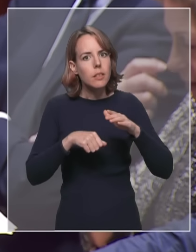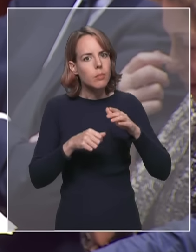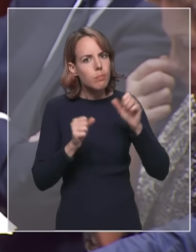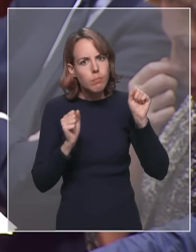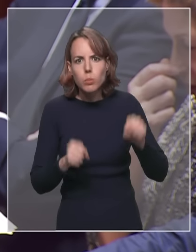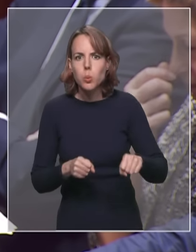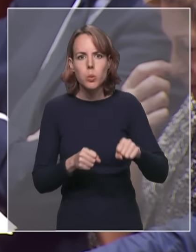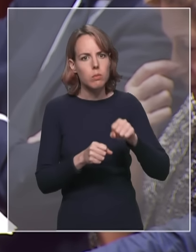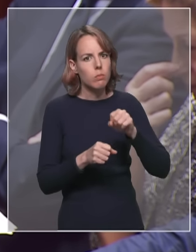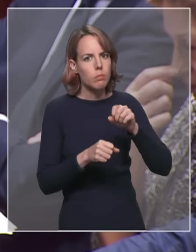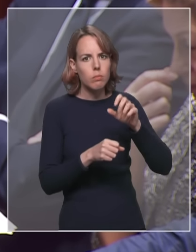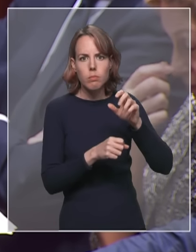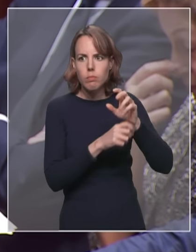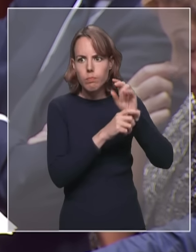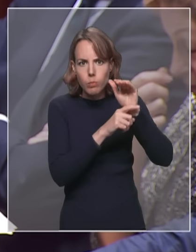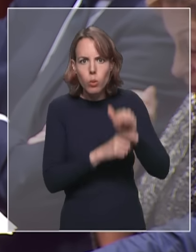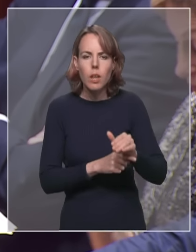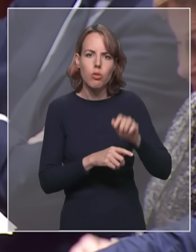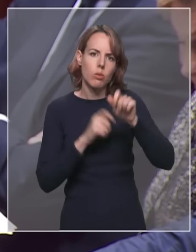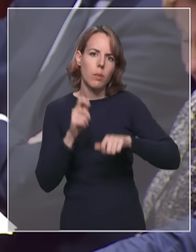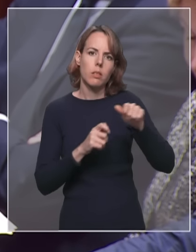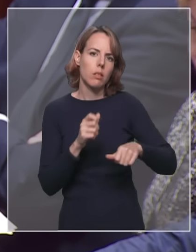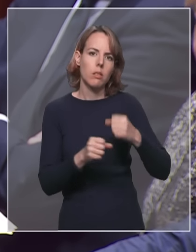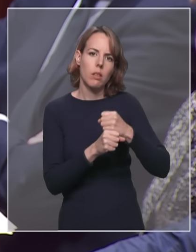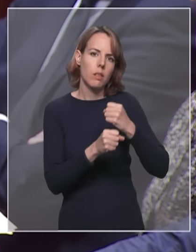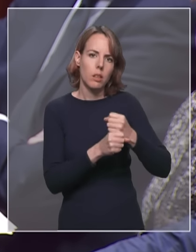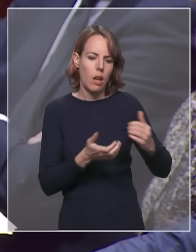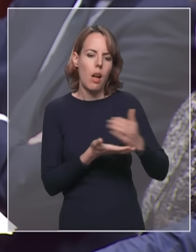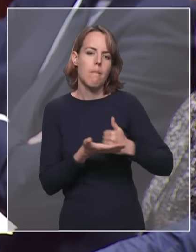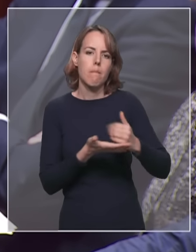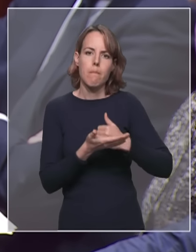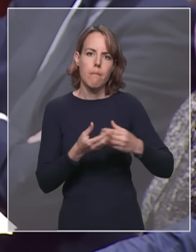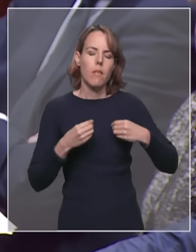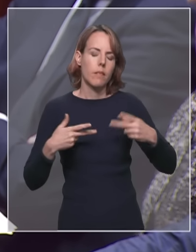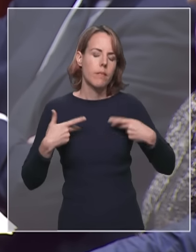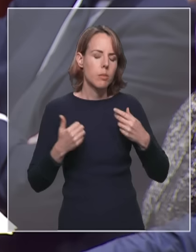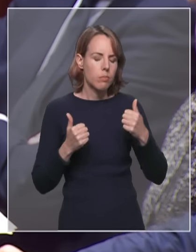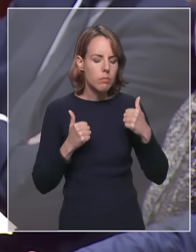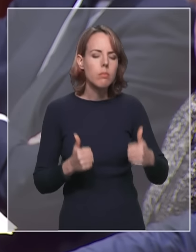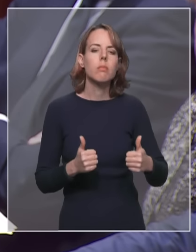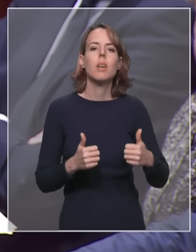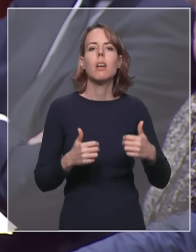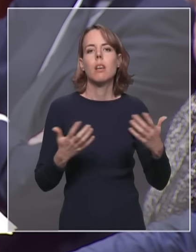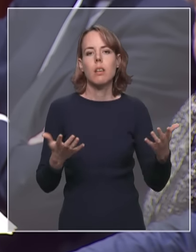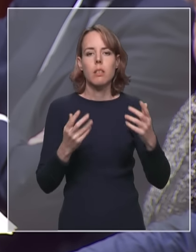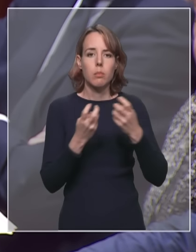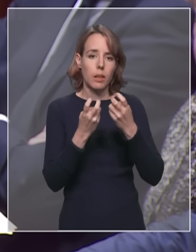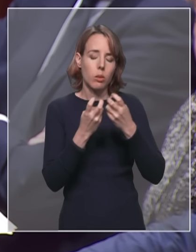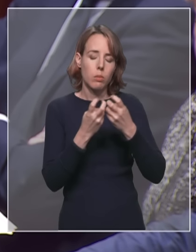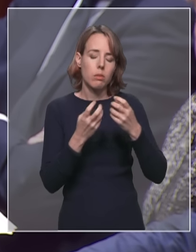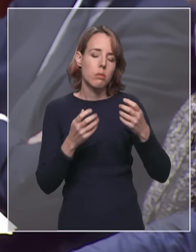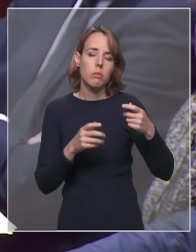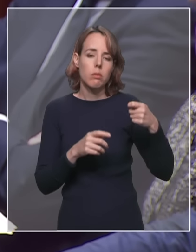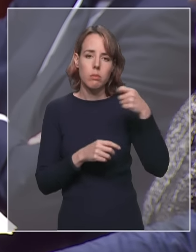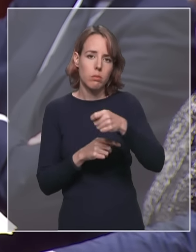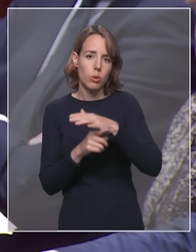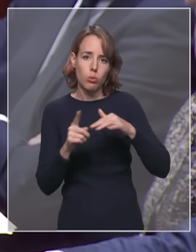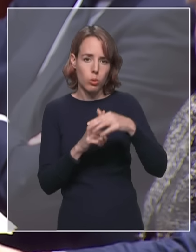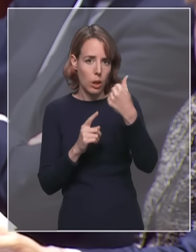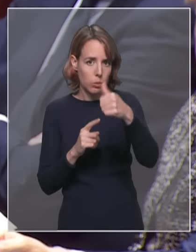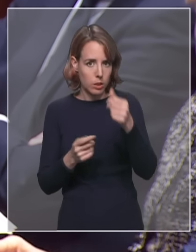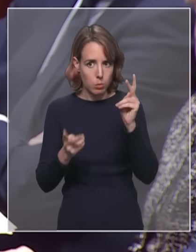garantir que nos travailleurs vivent mieux de leur travail, associée à des réformes de structure audacieuses comme l'allocation sociale unique, pour faire en sorte que